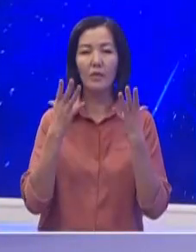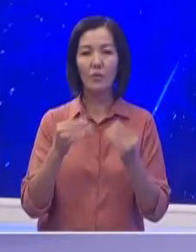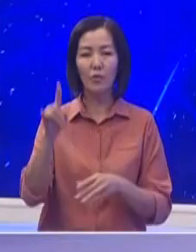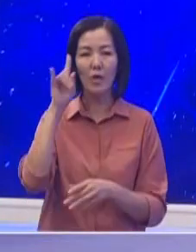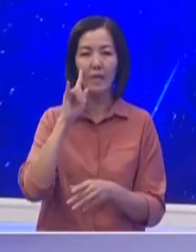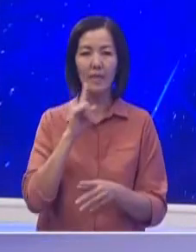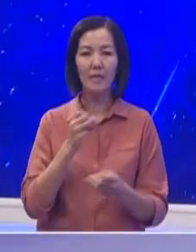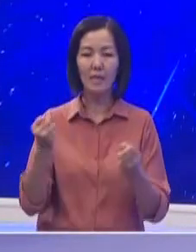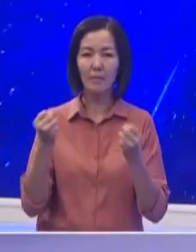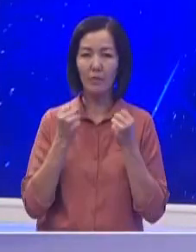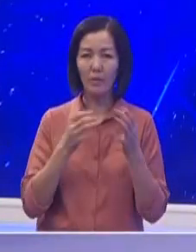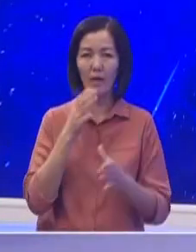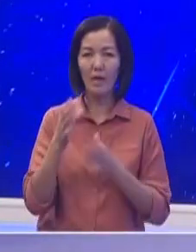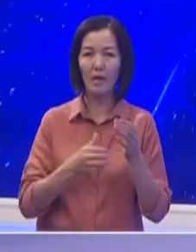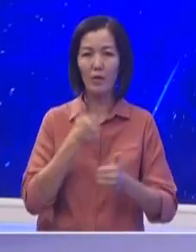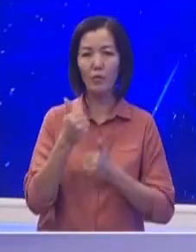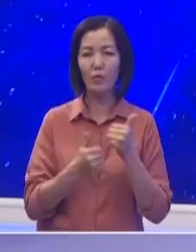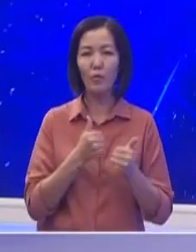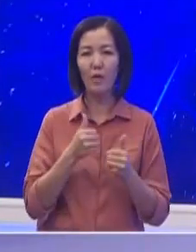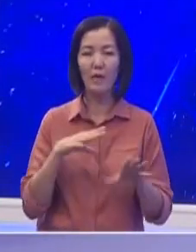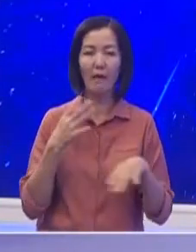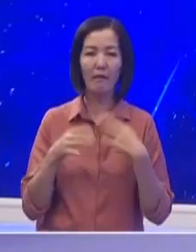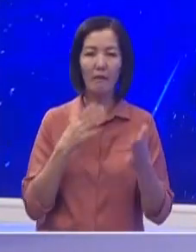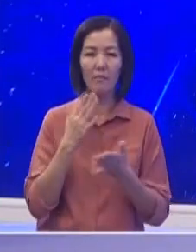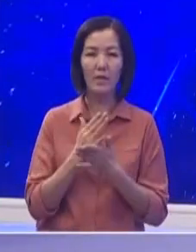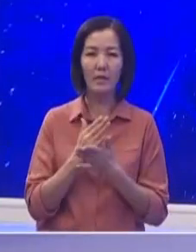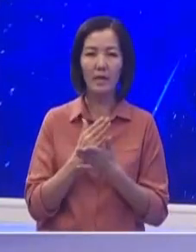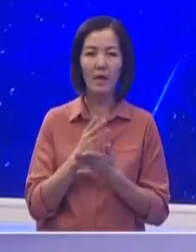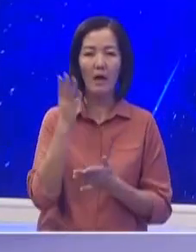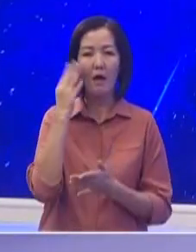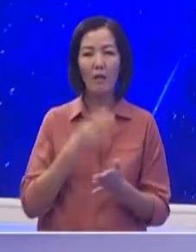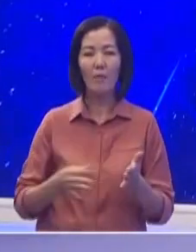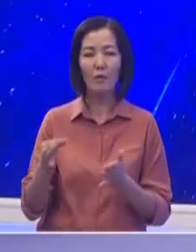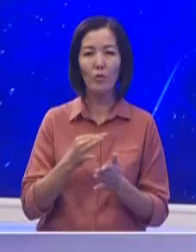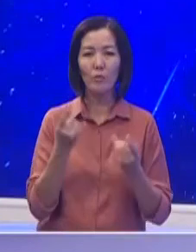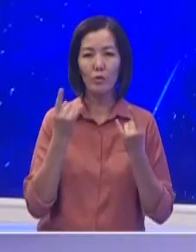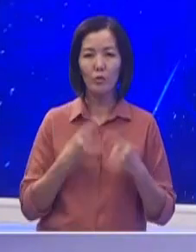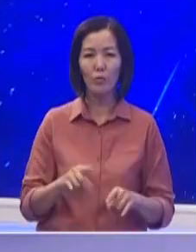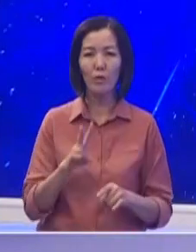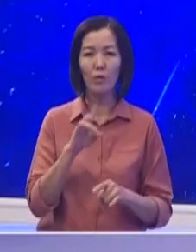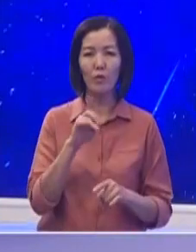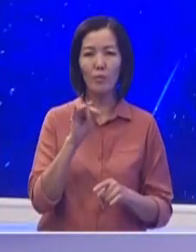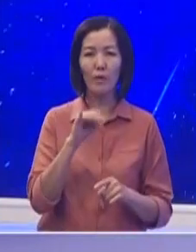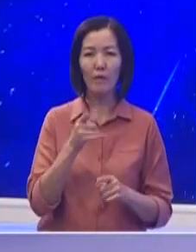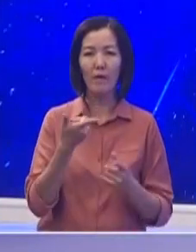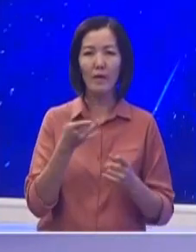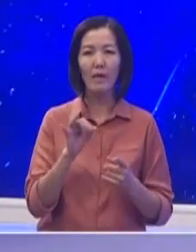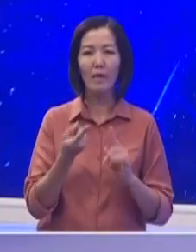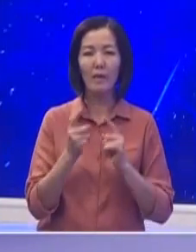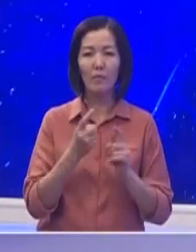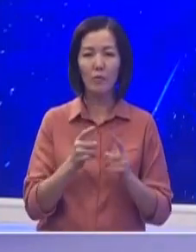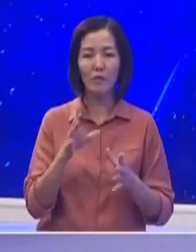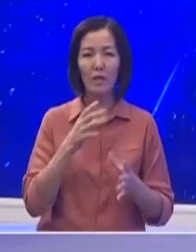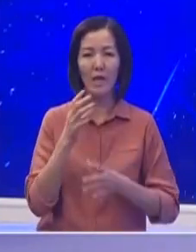күндері қазақстандық балуандар халықаралық турнирге қызу дайындалып жатыр. Солардың бірі Алматы облысының тумасы Нұржан Нұрбеков. Грек-рим күресінен